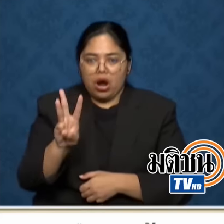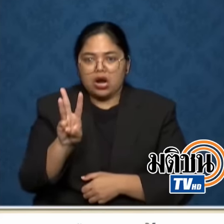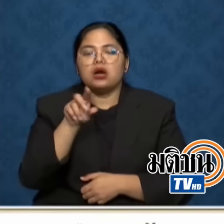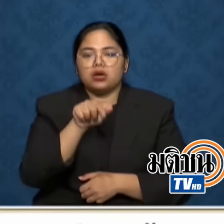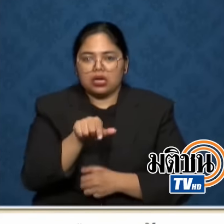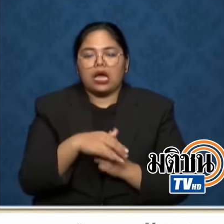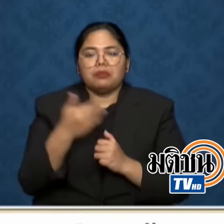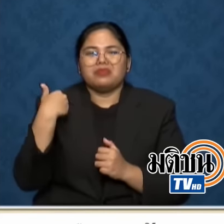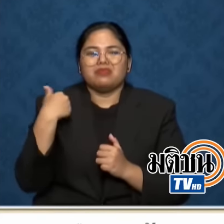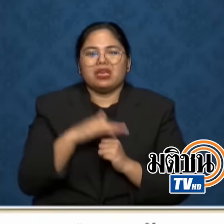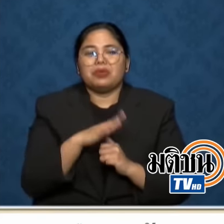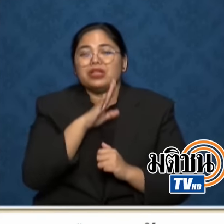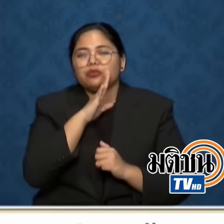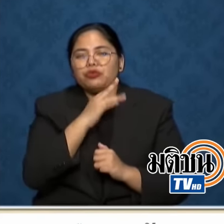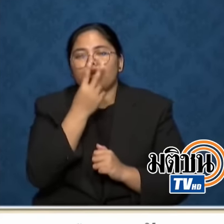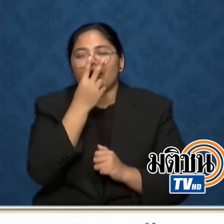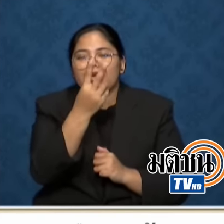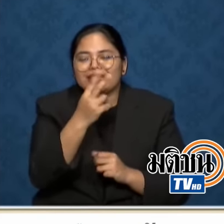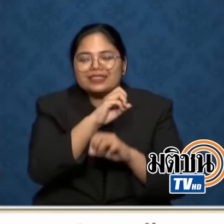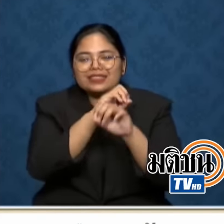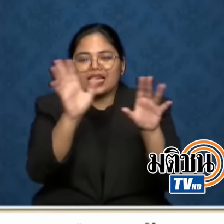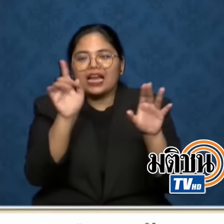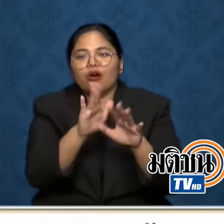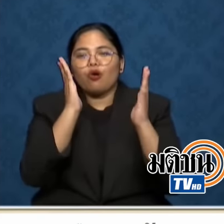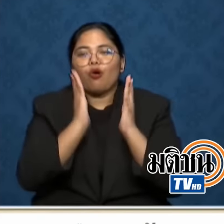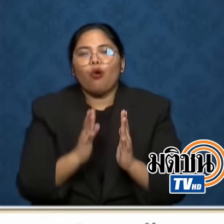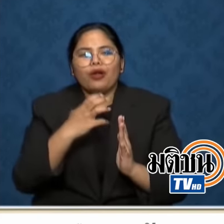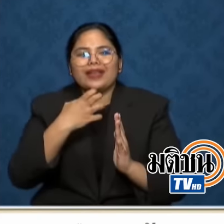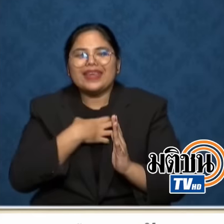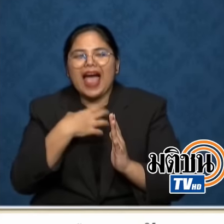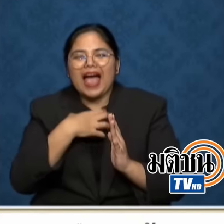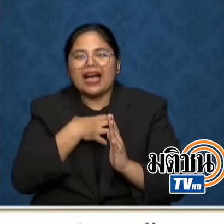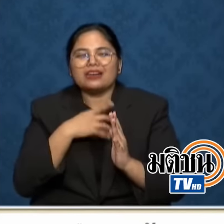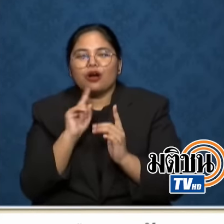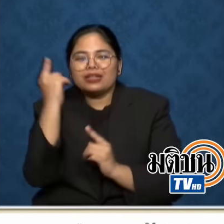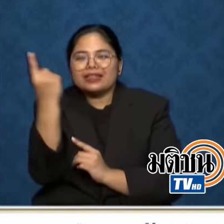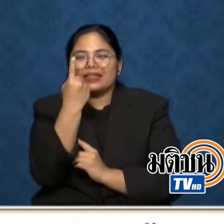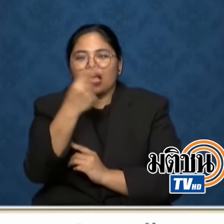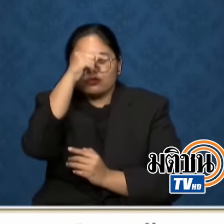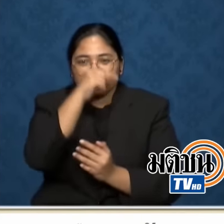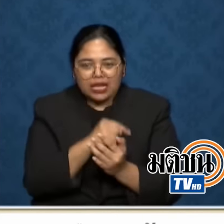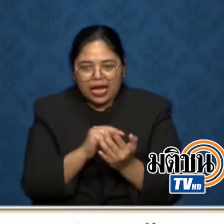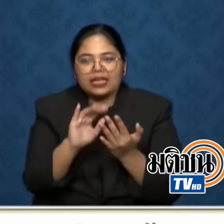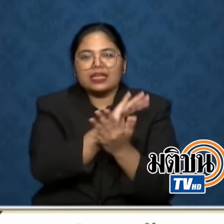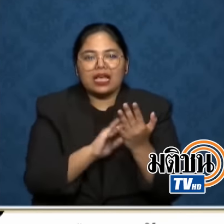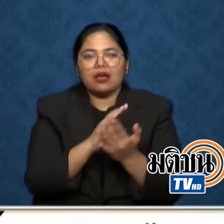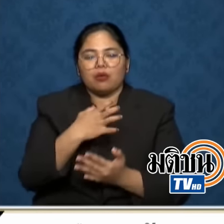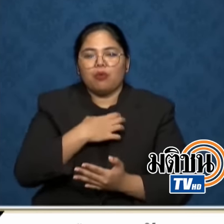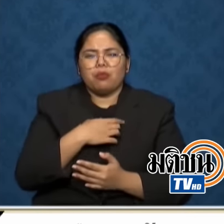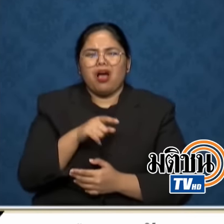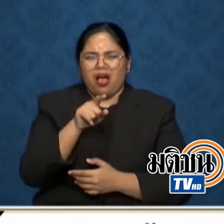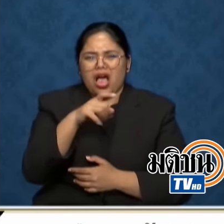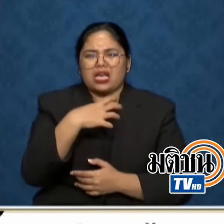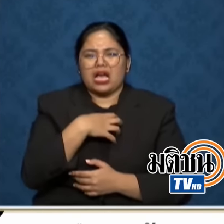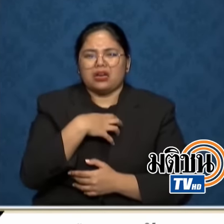าดูเขาอยากมาเที่ยวไทยมันเกิดอะไรครับท่านรัฐมนตรีคลังก็น่าจะทราบช่วยคังขออภัยครับผมเชียร์ท่านให้เป็นว่